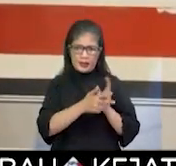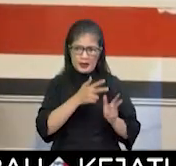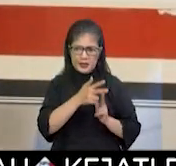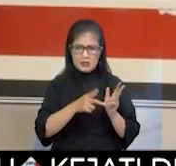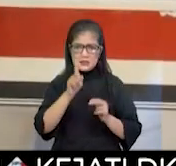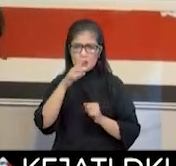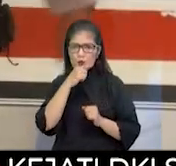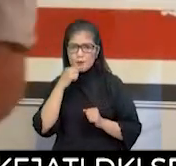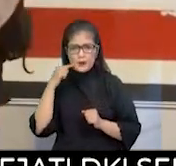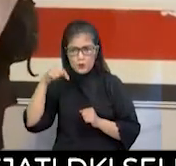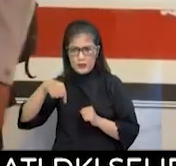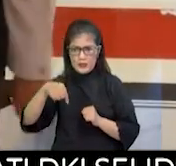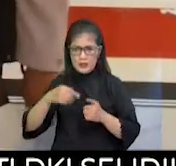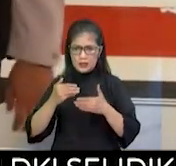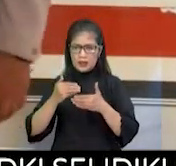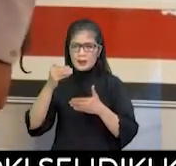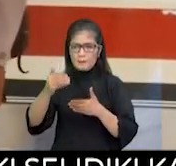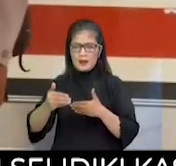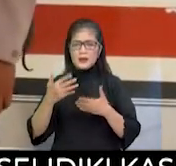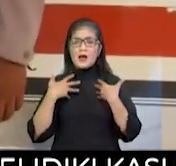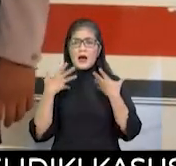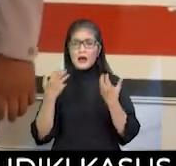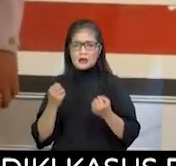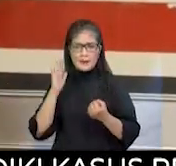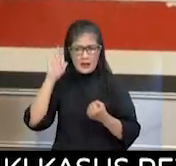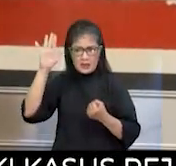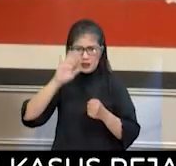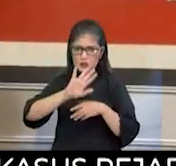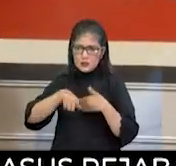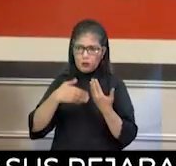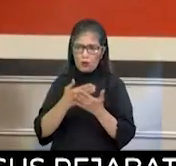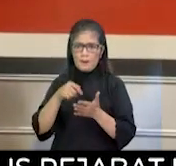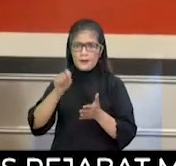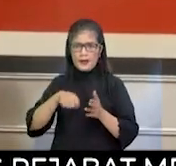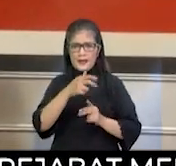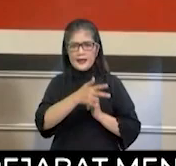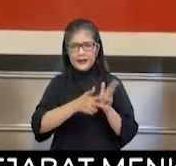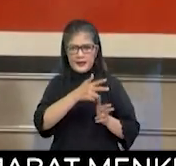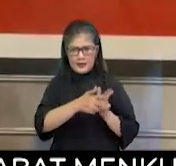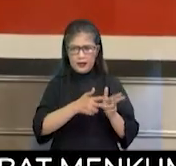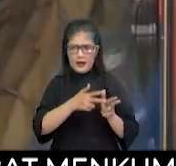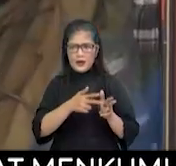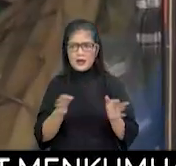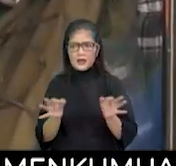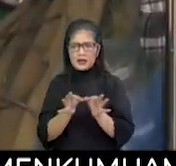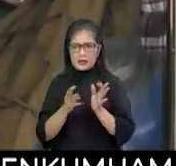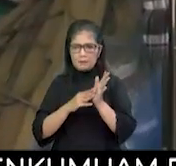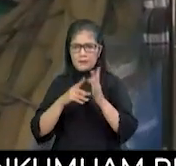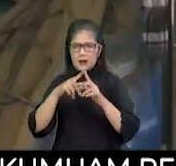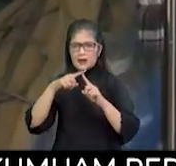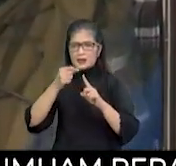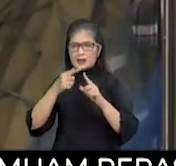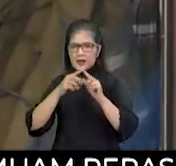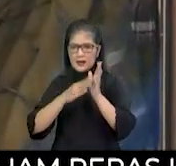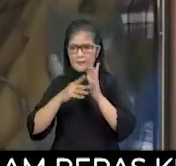dilakukan selama sepekan yang diharapkan dapat mencakup pengguna KRL di kawasan Matraman dan juga Kampung